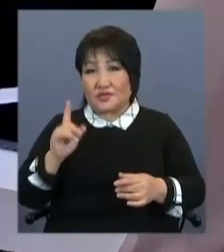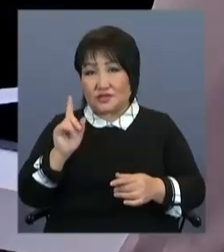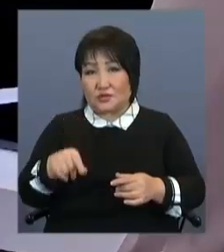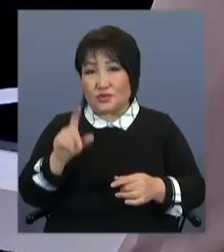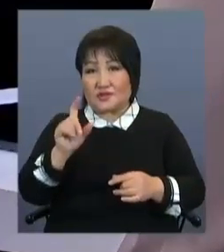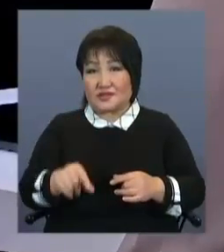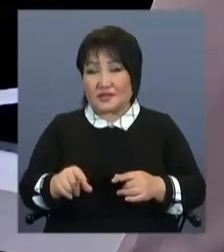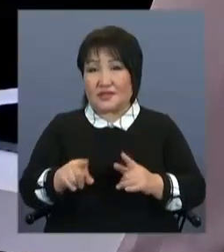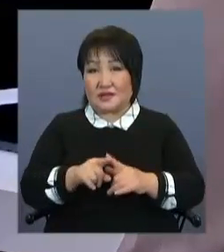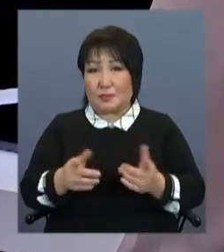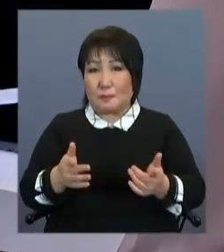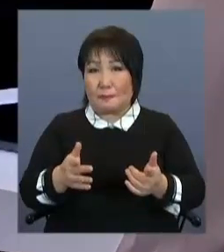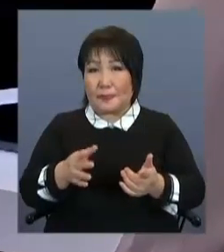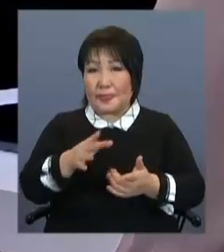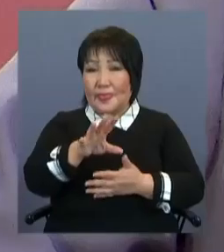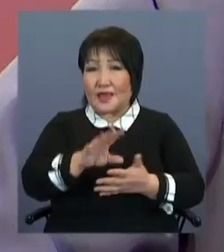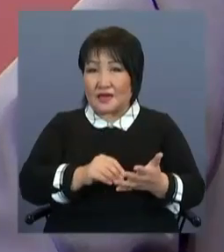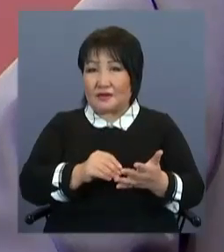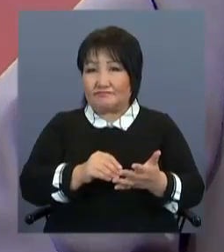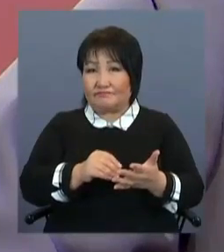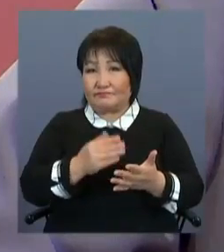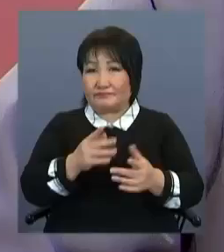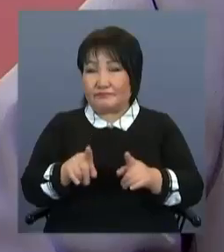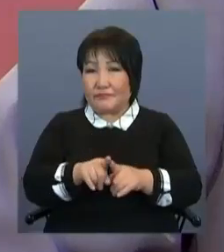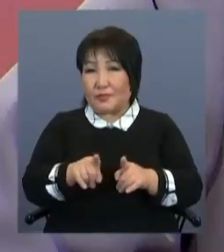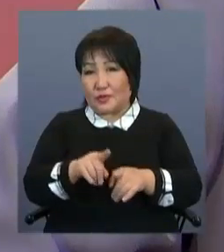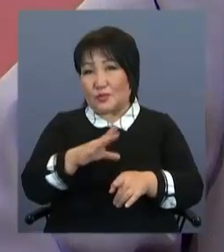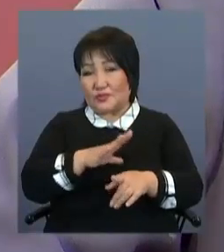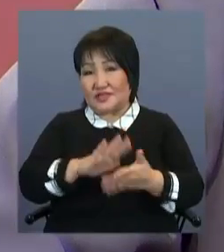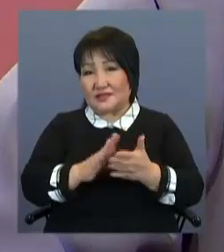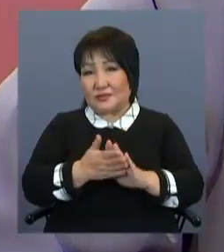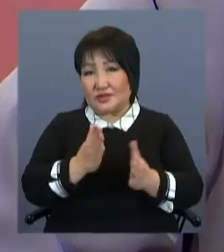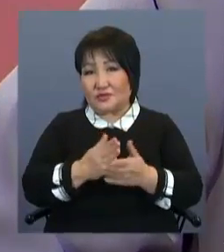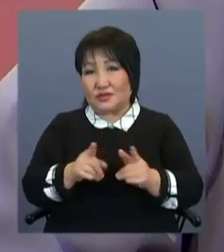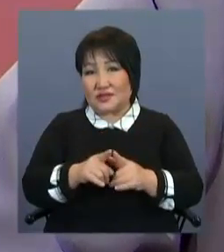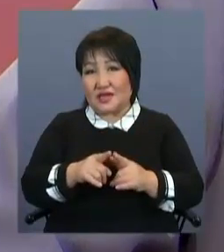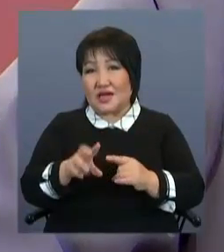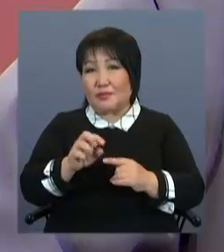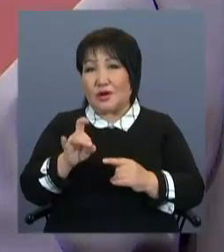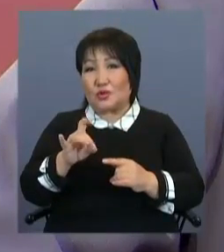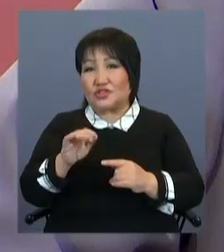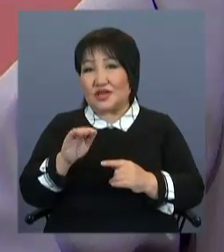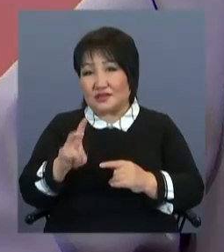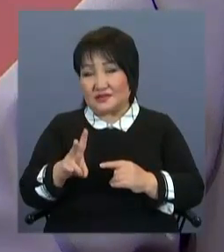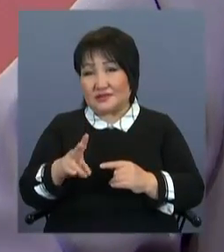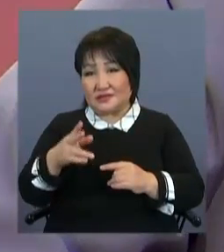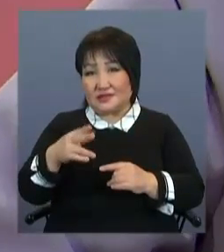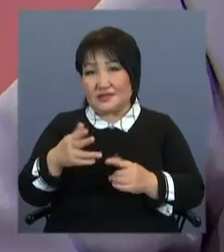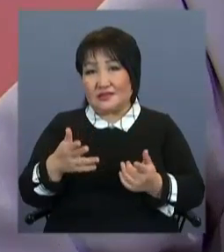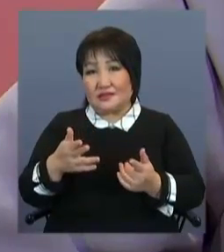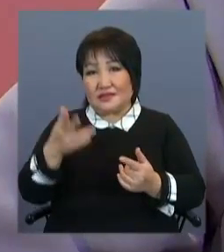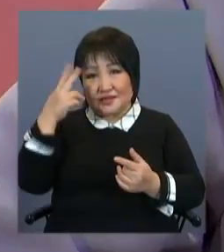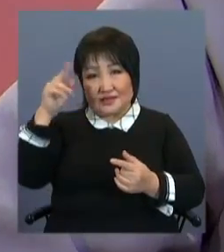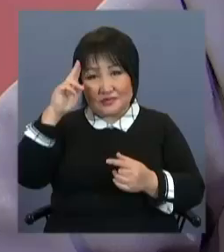соғысқа еліктейтін жағдайым бар. Соған байланысты Бауыржан ағам ұшап кейде өмірінің таяғын жеп